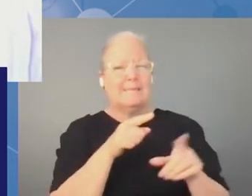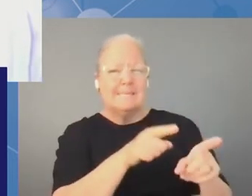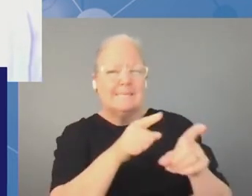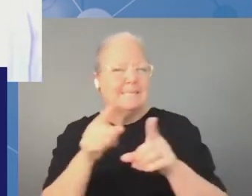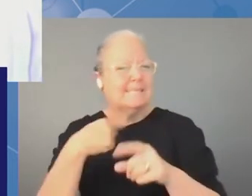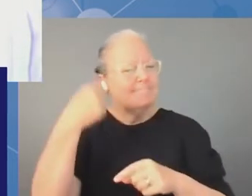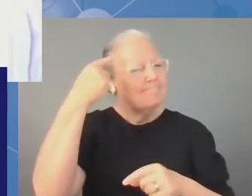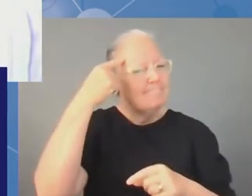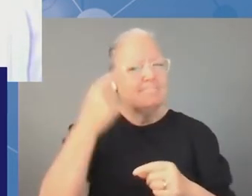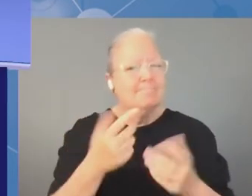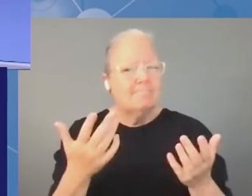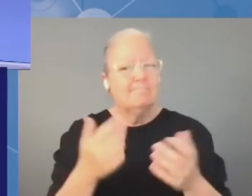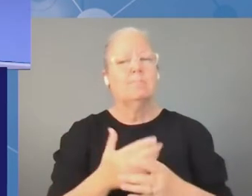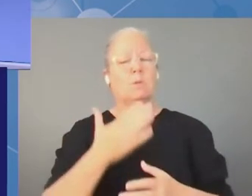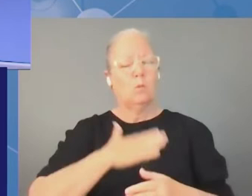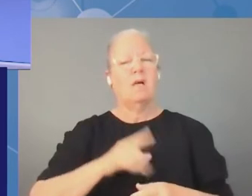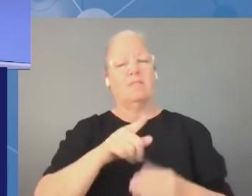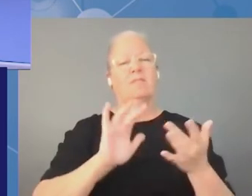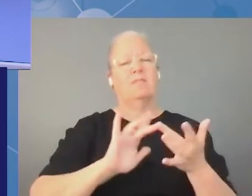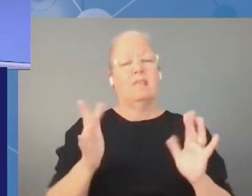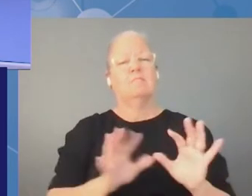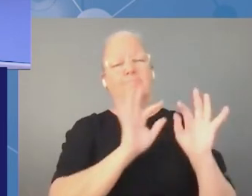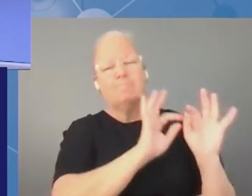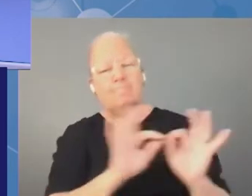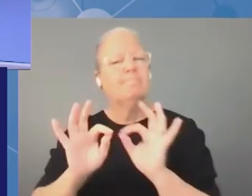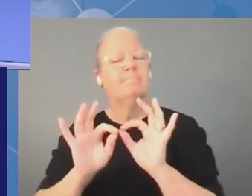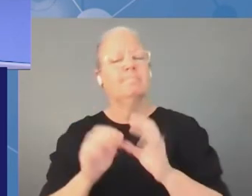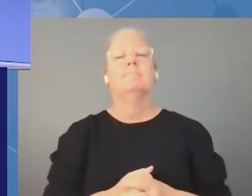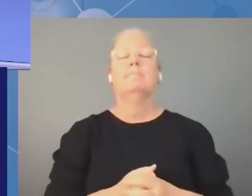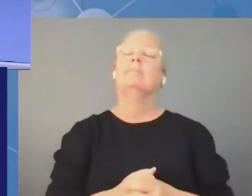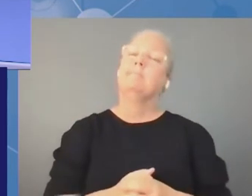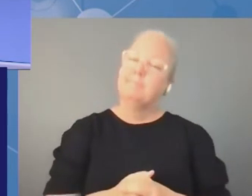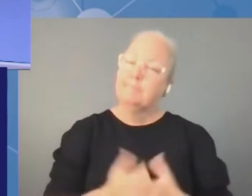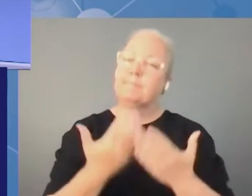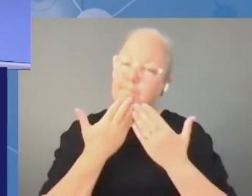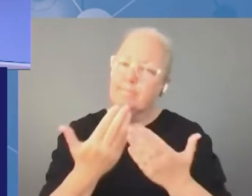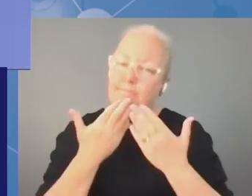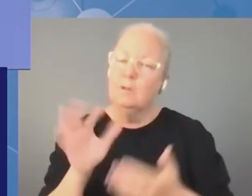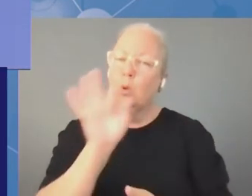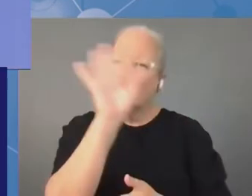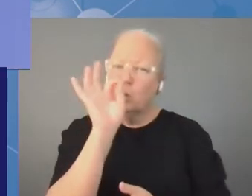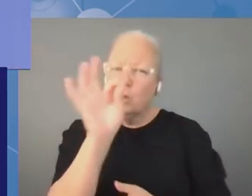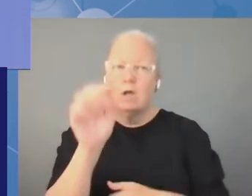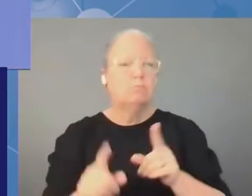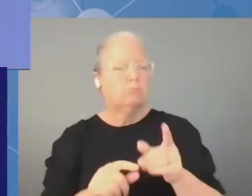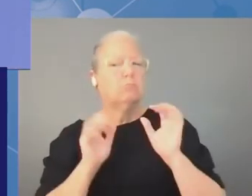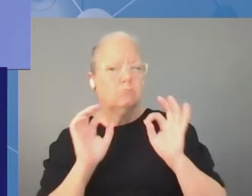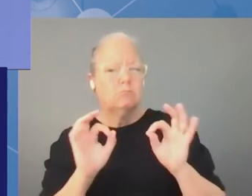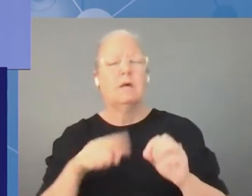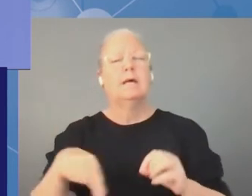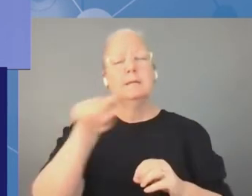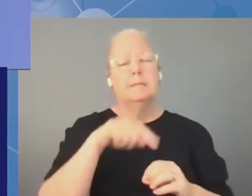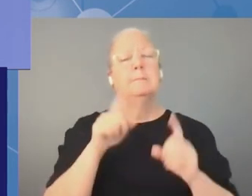للتنمر والتحرش في الإنترنت، وكيف نضع حدا للمحاولات